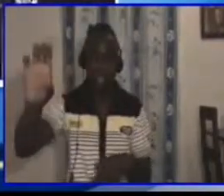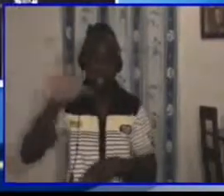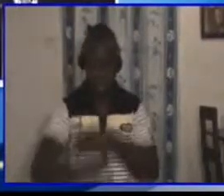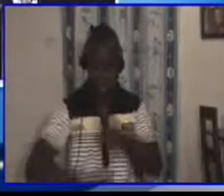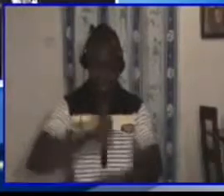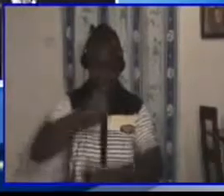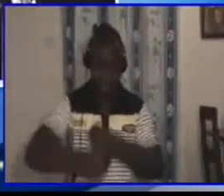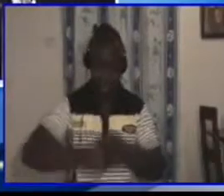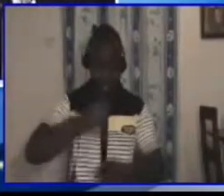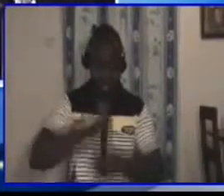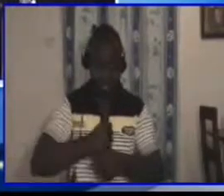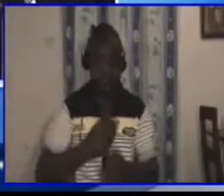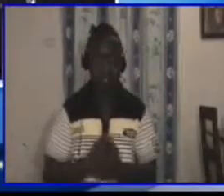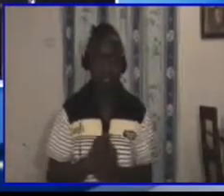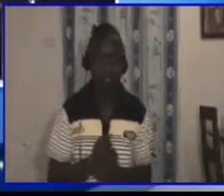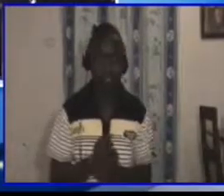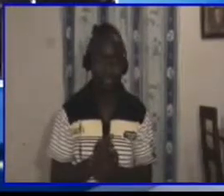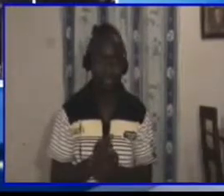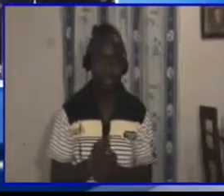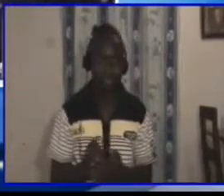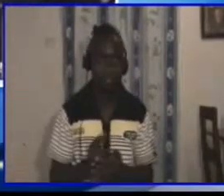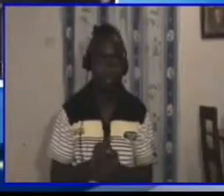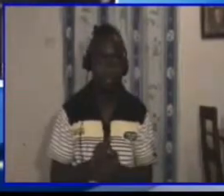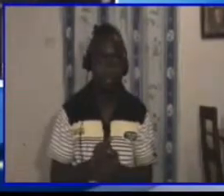è nel 2017